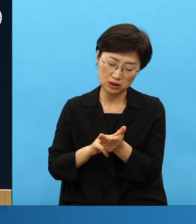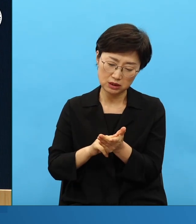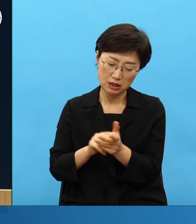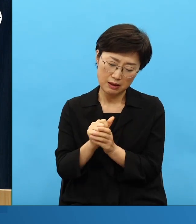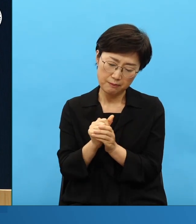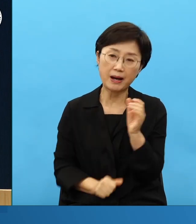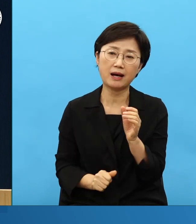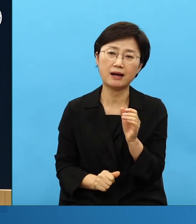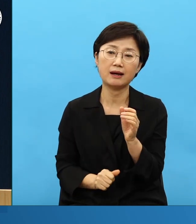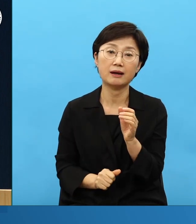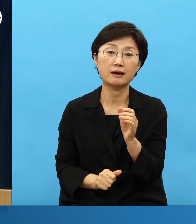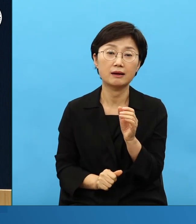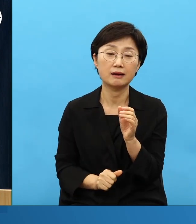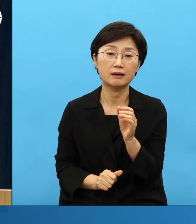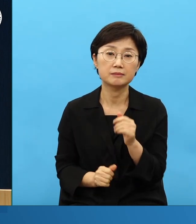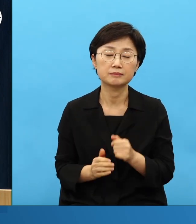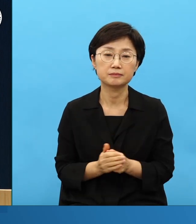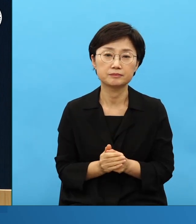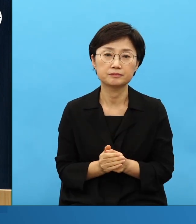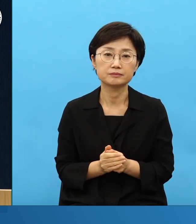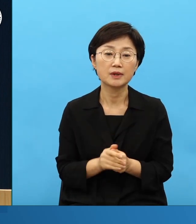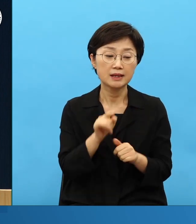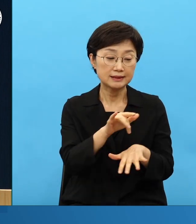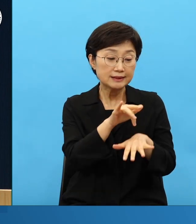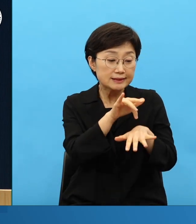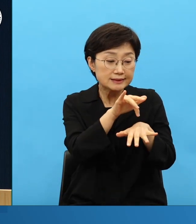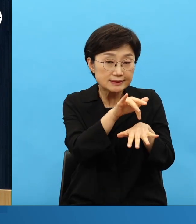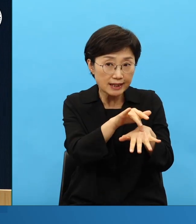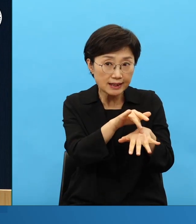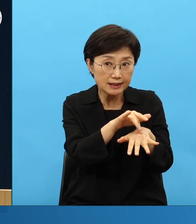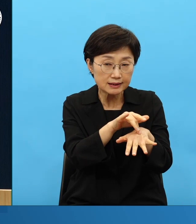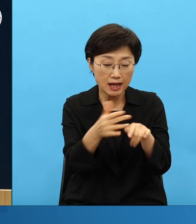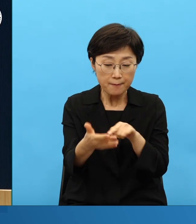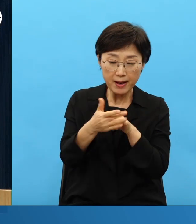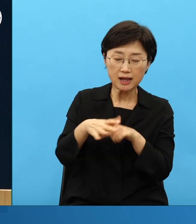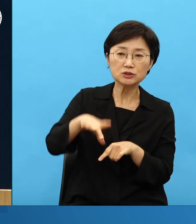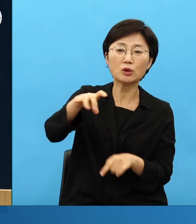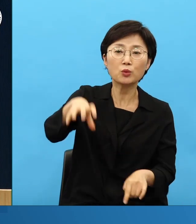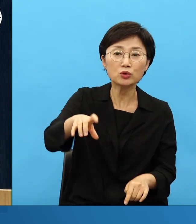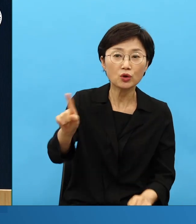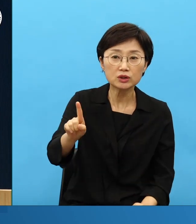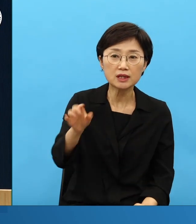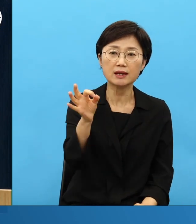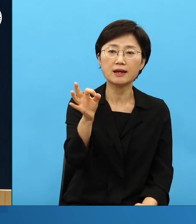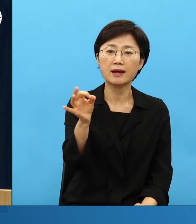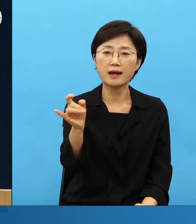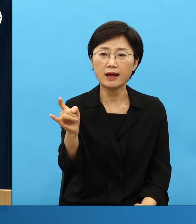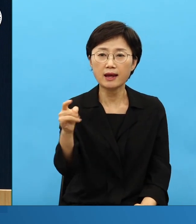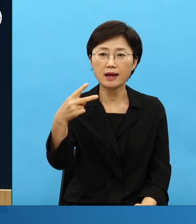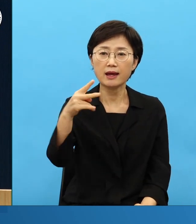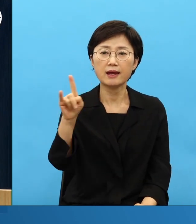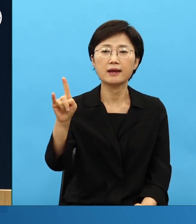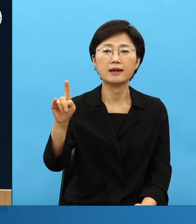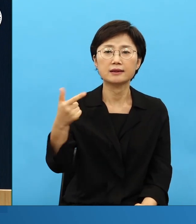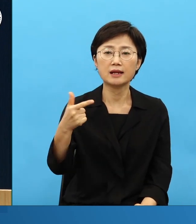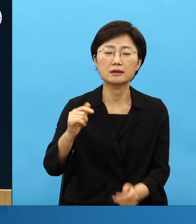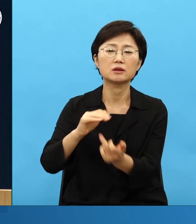큰 사건이 에덴 동산에서 터진 겁니다. And this tremendous incident arose in the Garden of Eden.